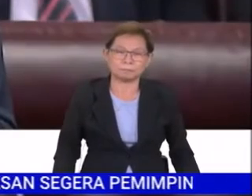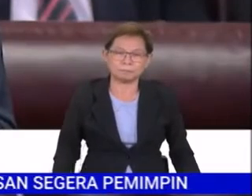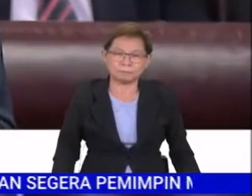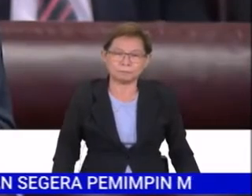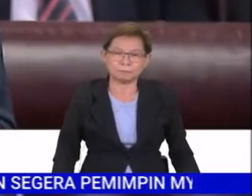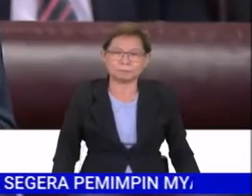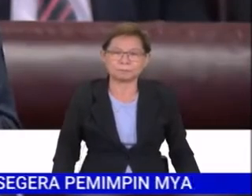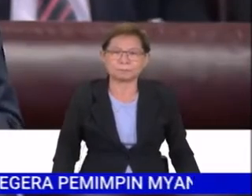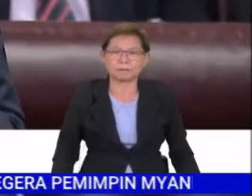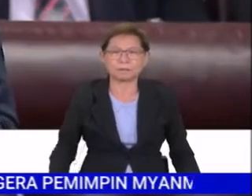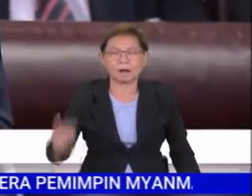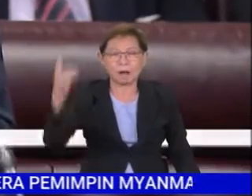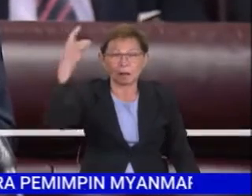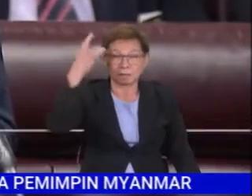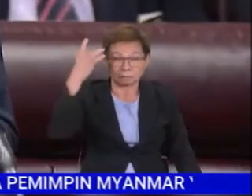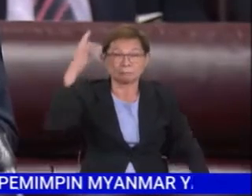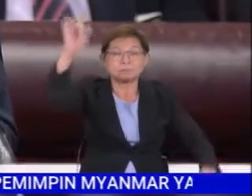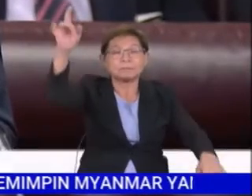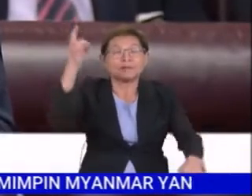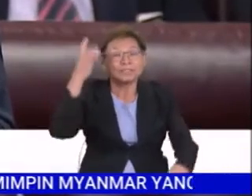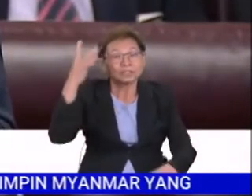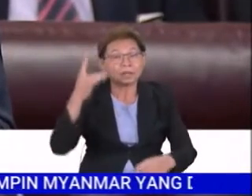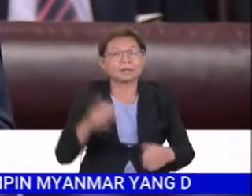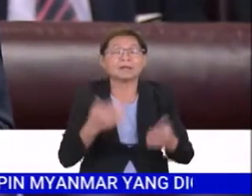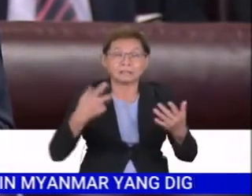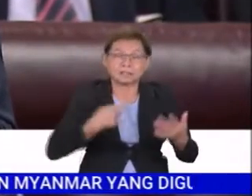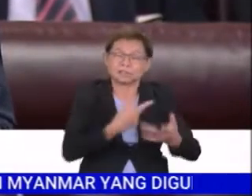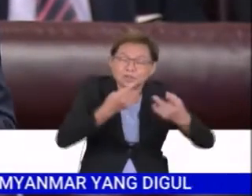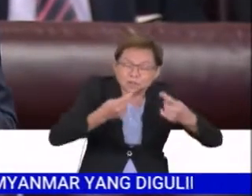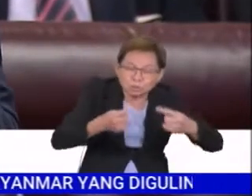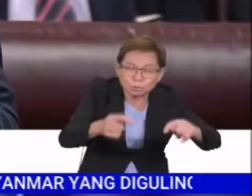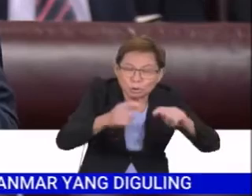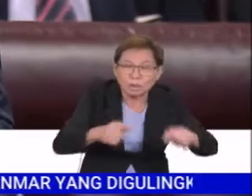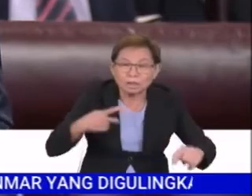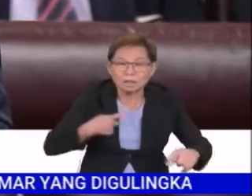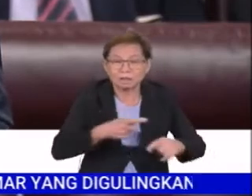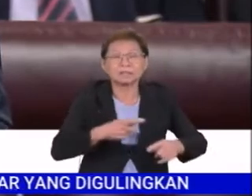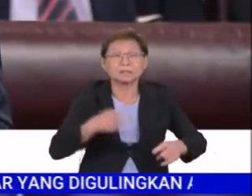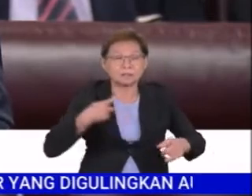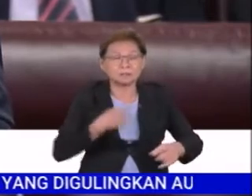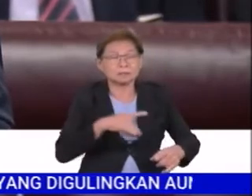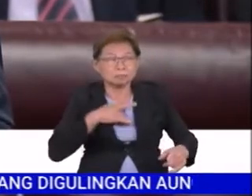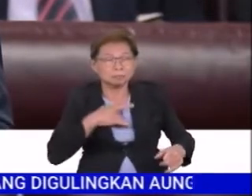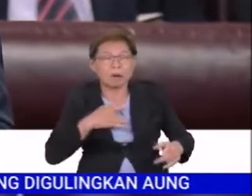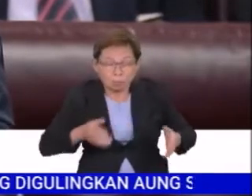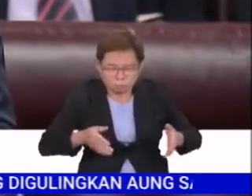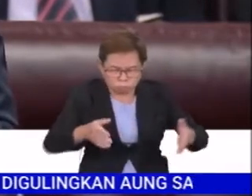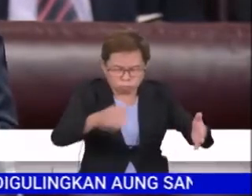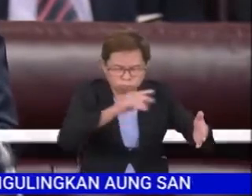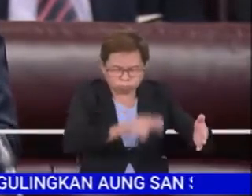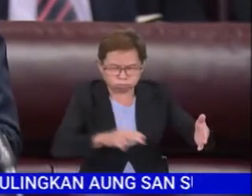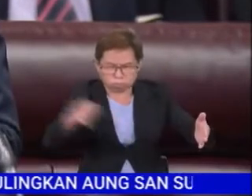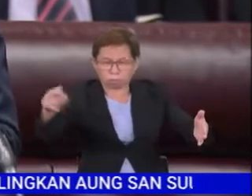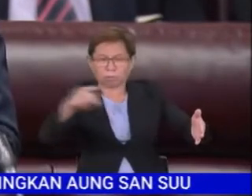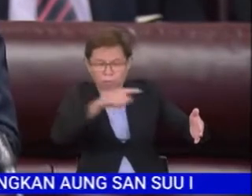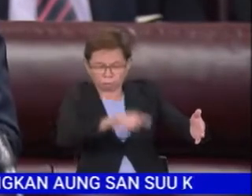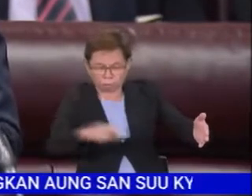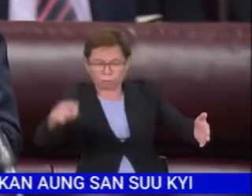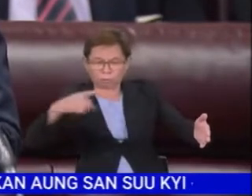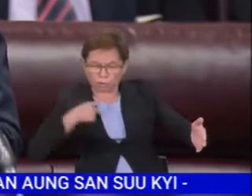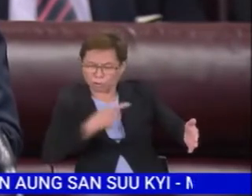Desa Allah Uso yang sedang dibalik Kementerian kita lihat bau kita berada atas track yang betul dan kita telah meluluskan